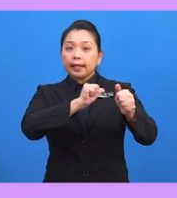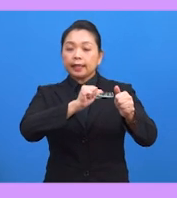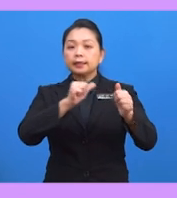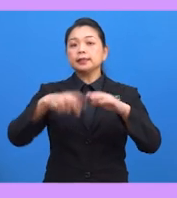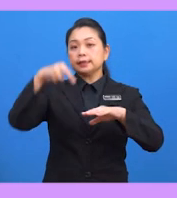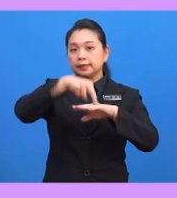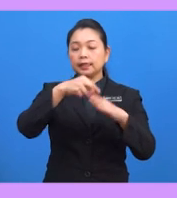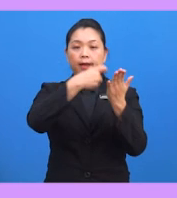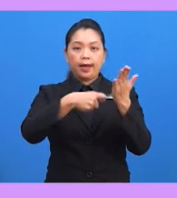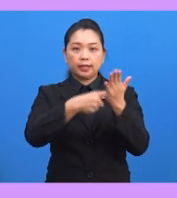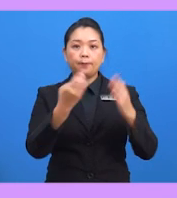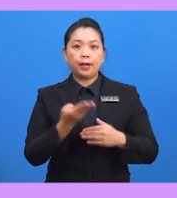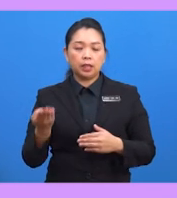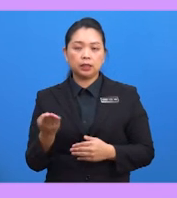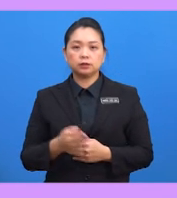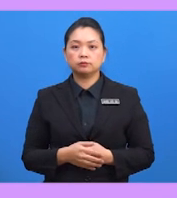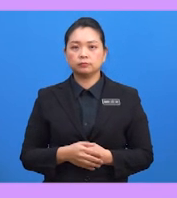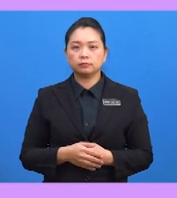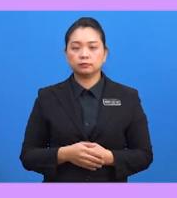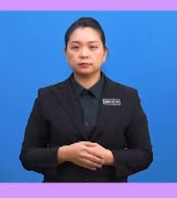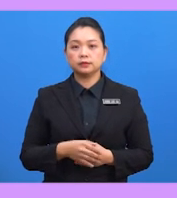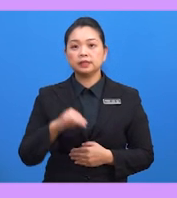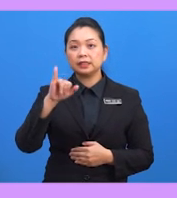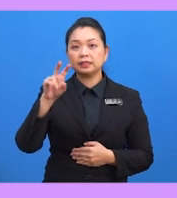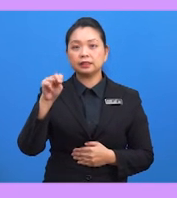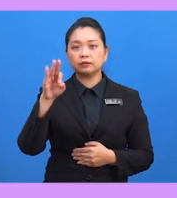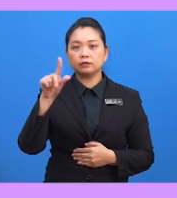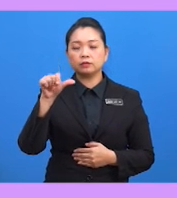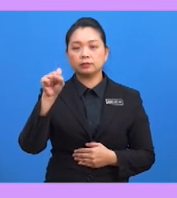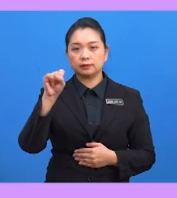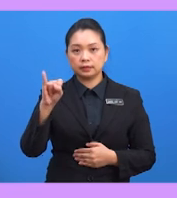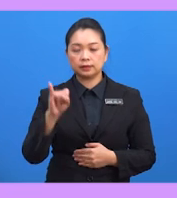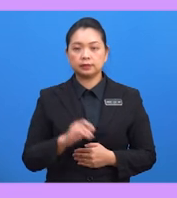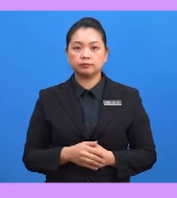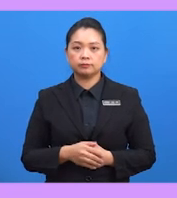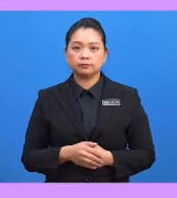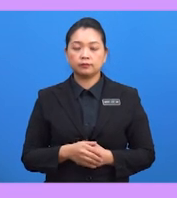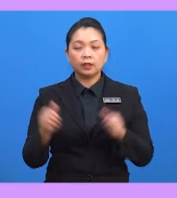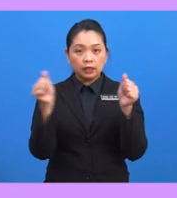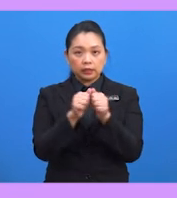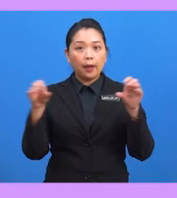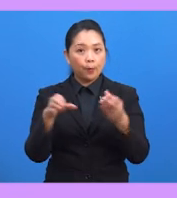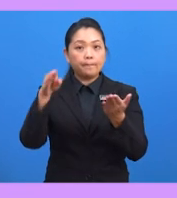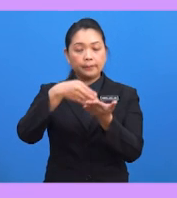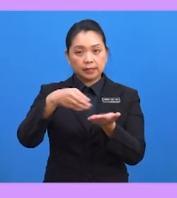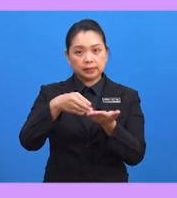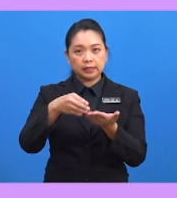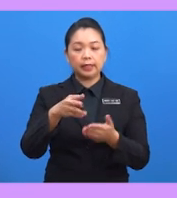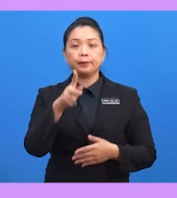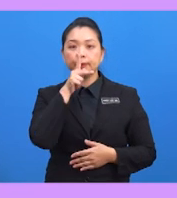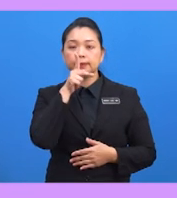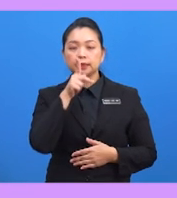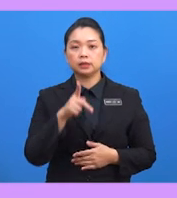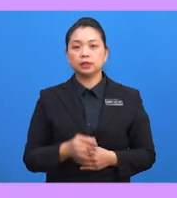kenaikan harga barang sehingga berlakunya inflasi. Dengan membuat belanjawan peribadi, ia